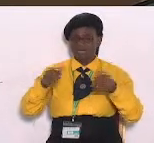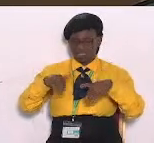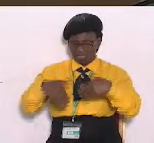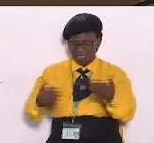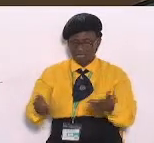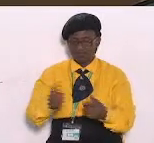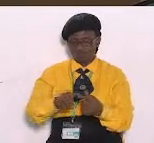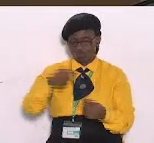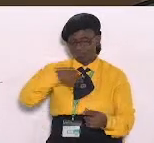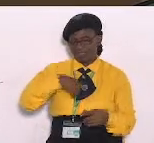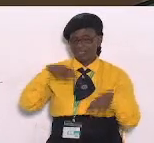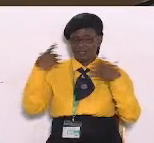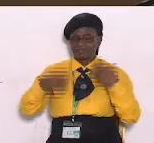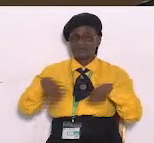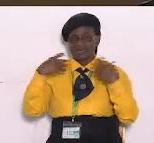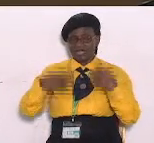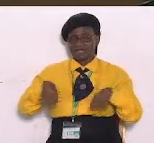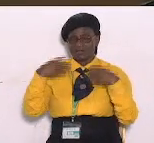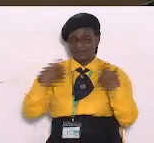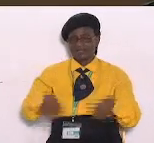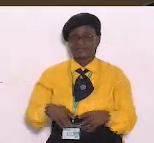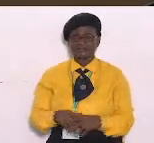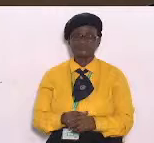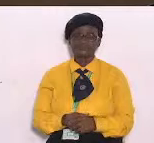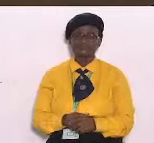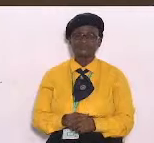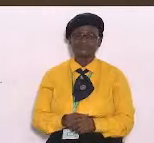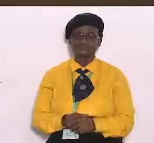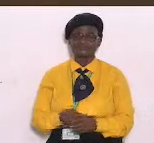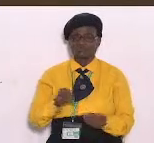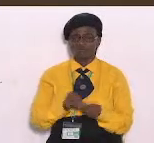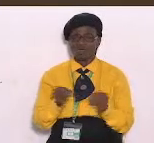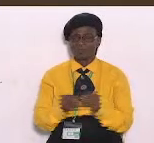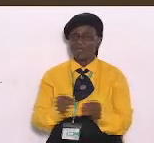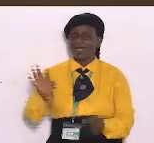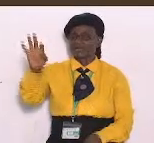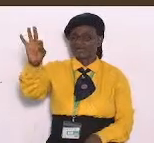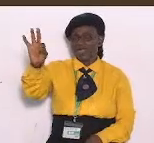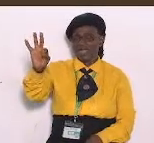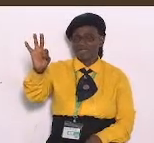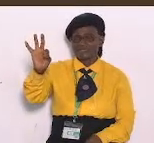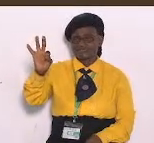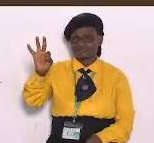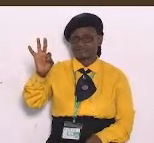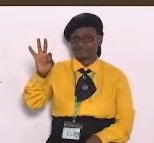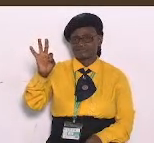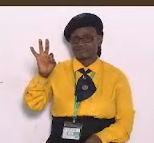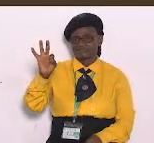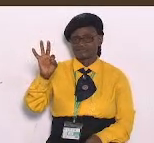réussir donne-moi cela abondamment le numéro